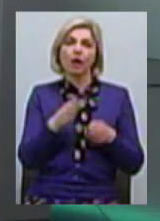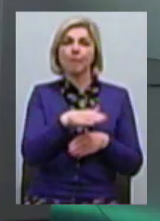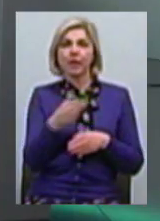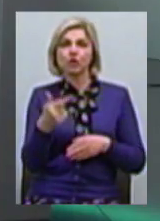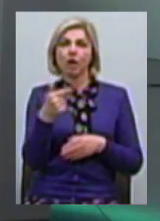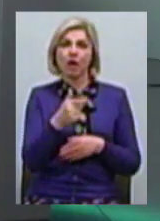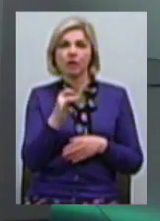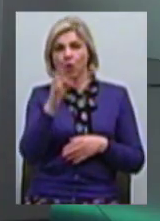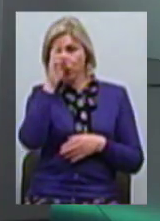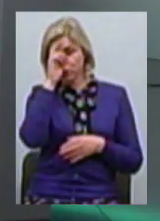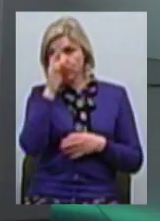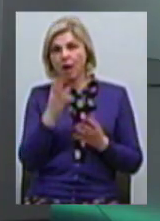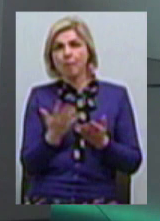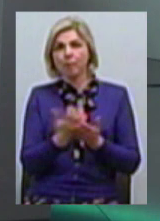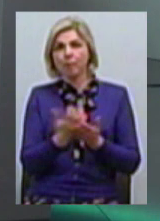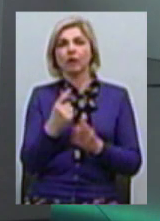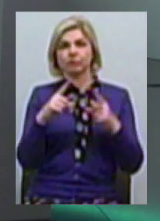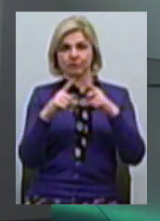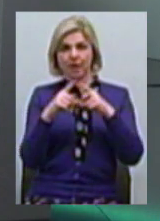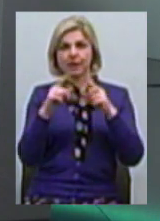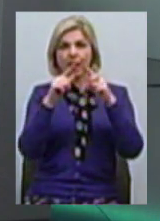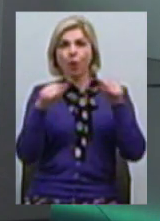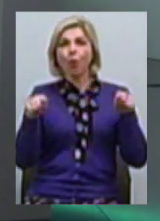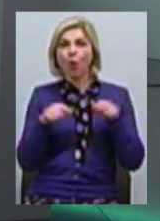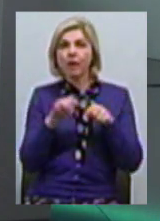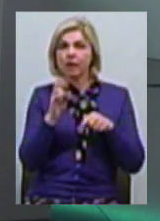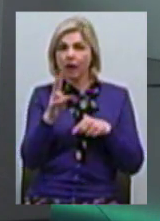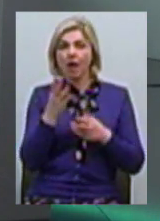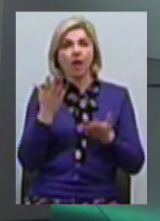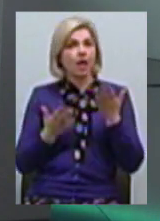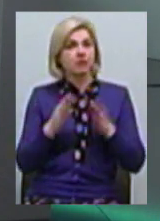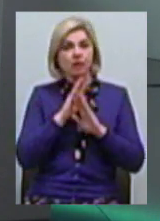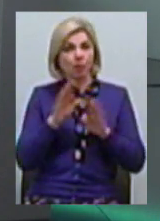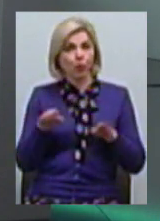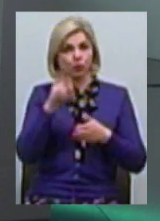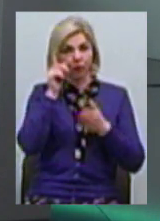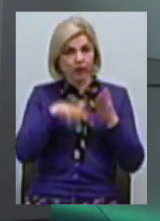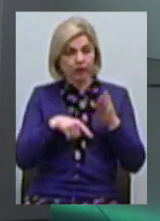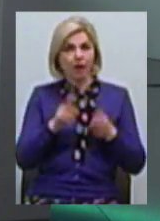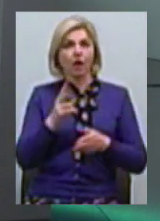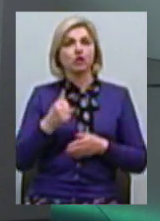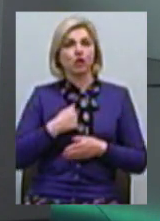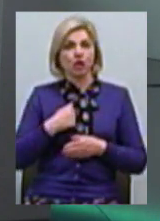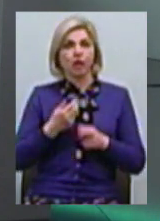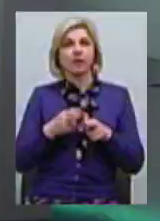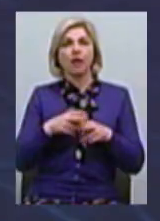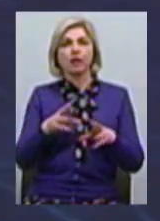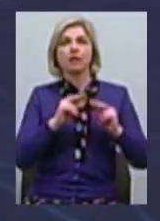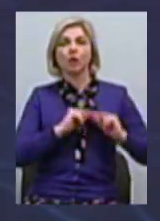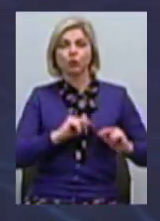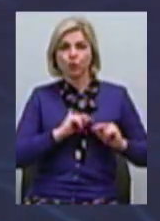они образуют такой треугольник. Если там не будет доверия, то, к сожалению, это сотрудничество само по